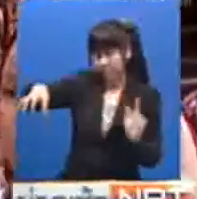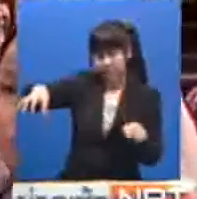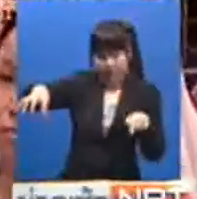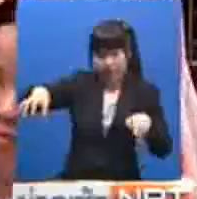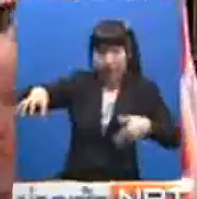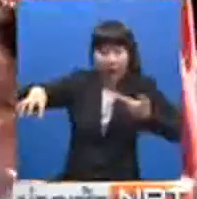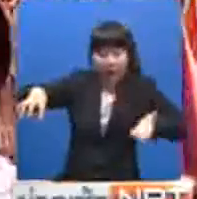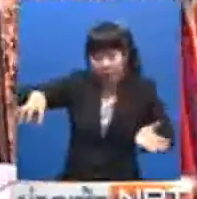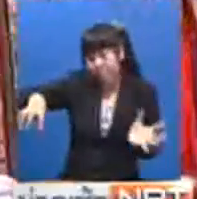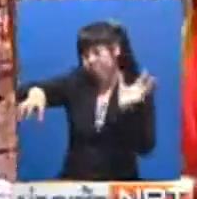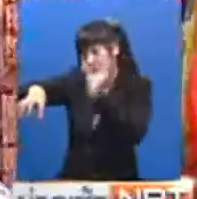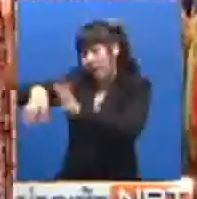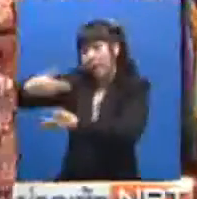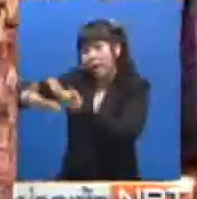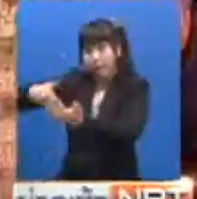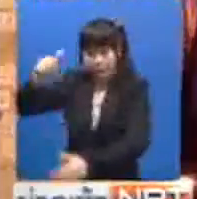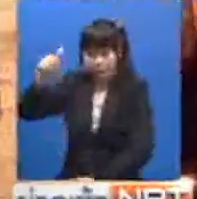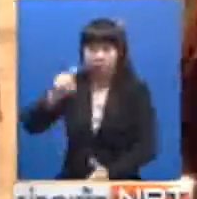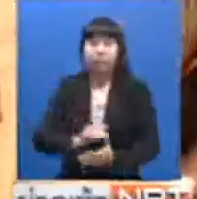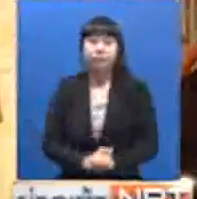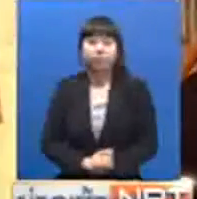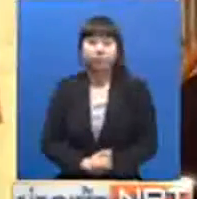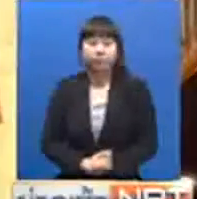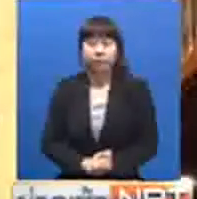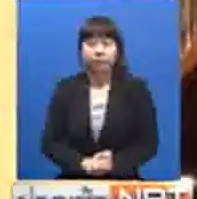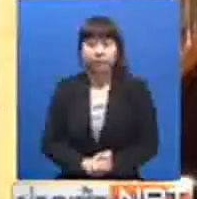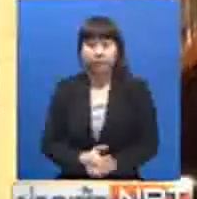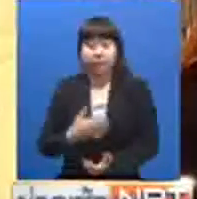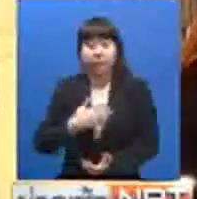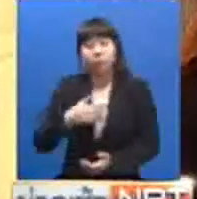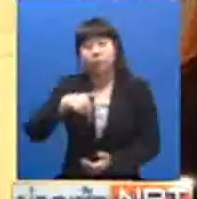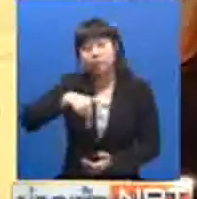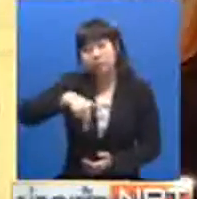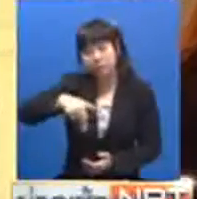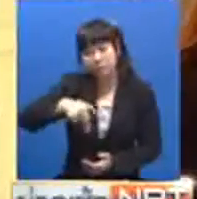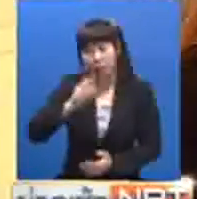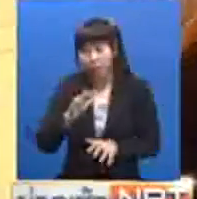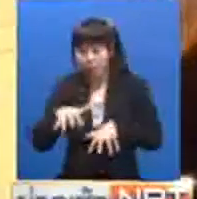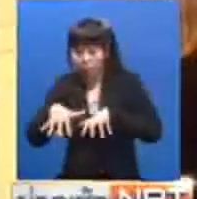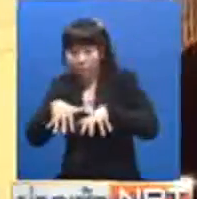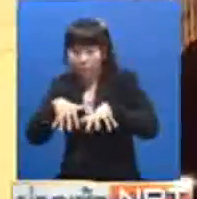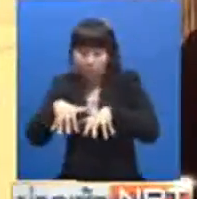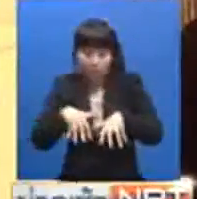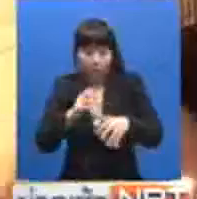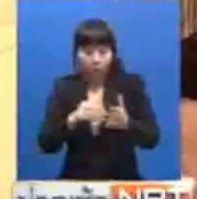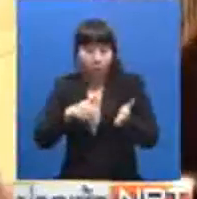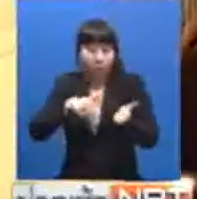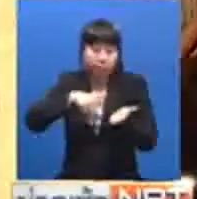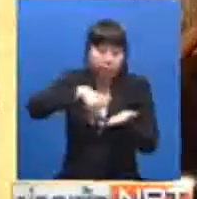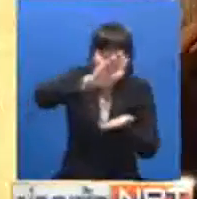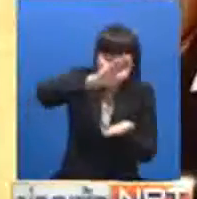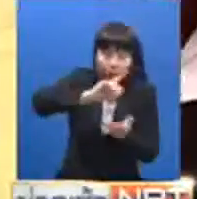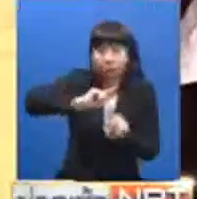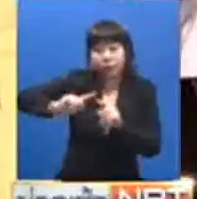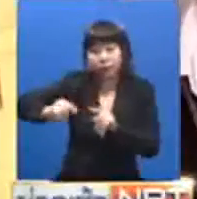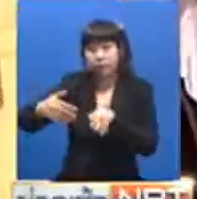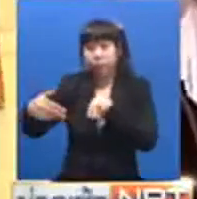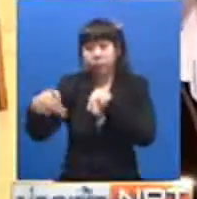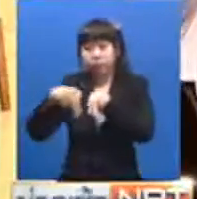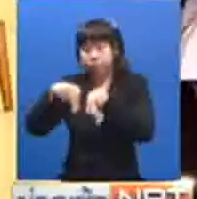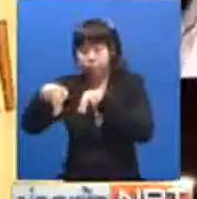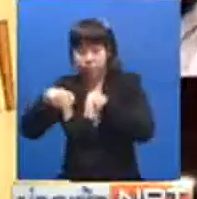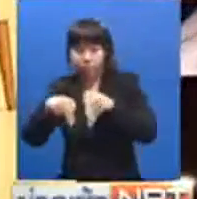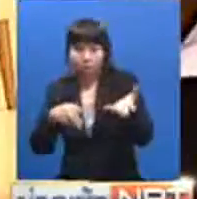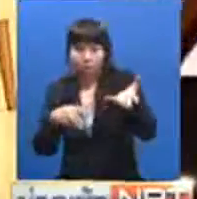าให้มีที่ทำกินด้วย บางทีเราไปสะดุดของเขาอะไรเงี้ยเพราะคนมันเยอะบางครั้งคนเดินสวนไปสวนมาที่ชนเราเ